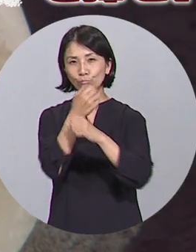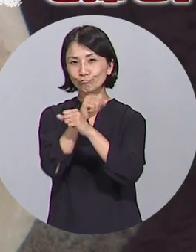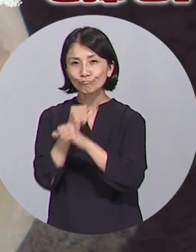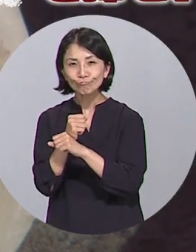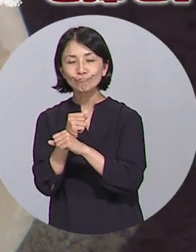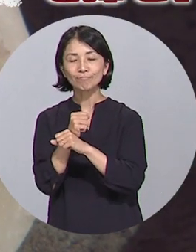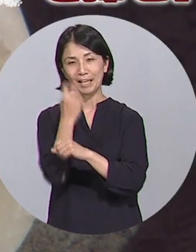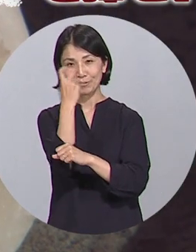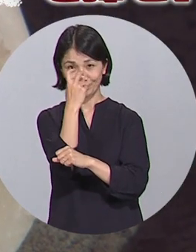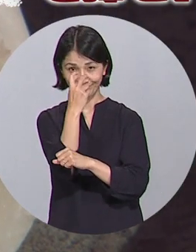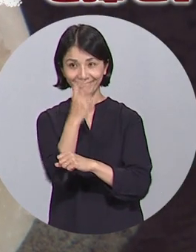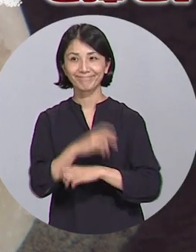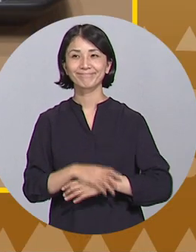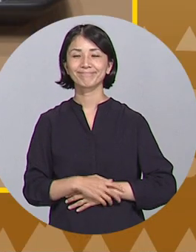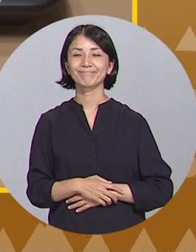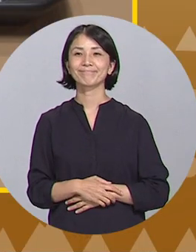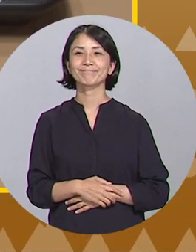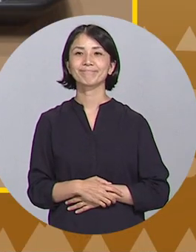みました。